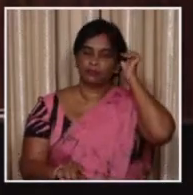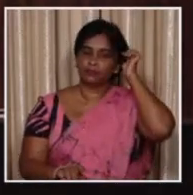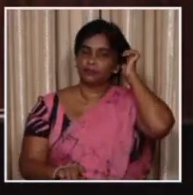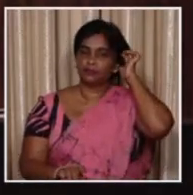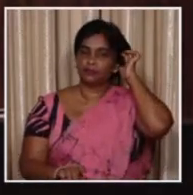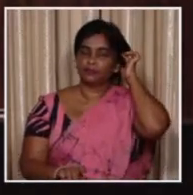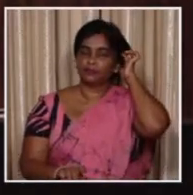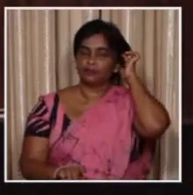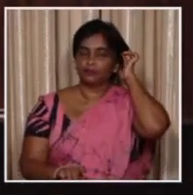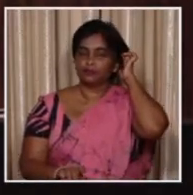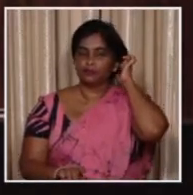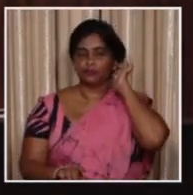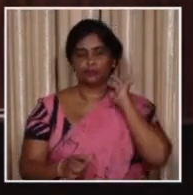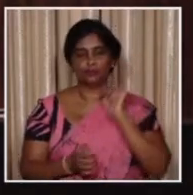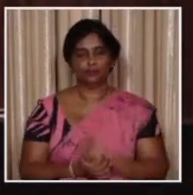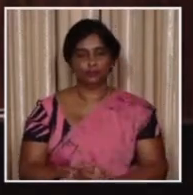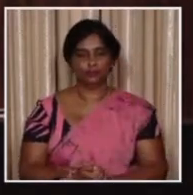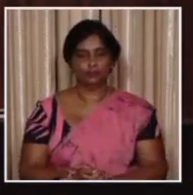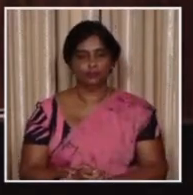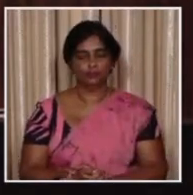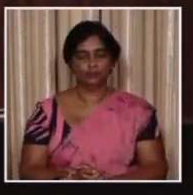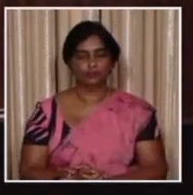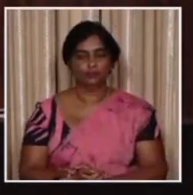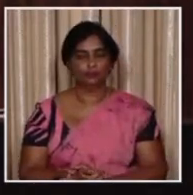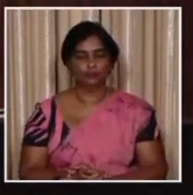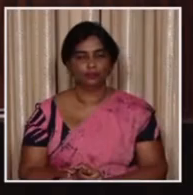වසන්තය අප බණ්ඩාරමැතිතුමා.